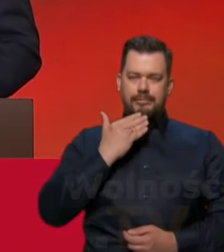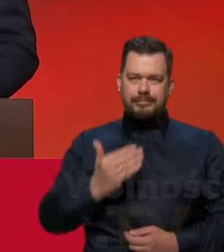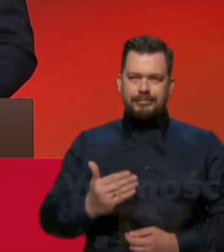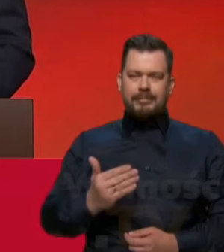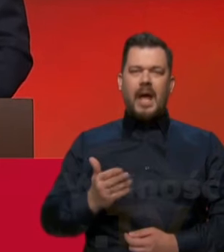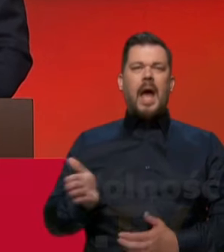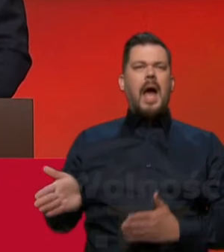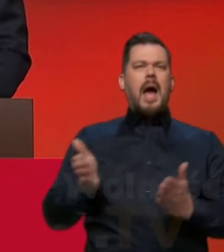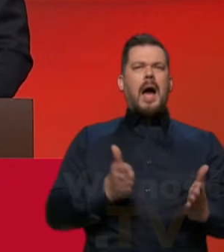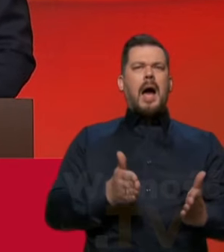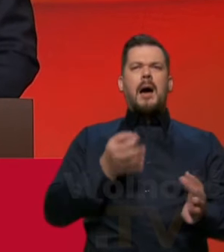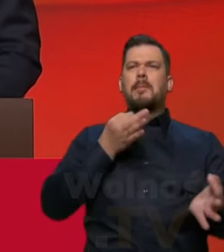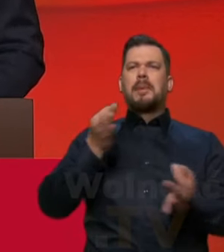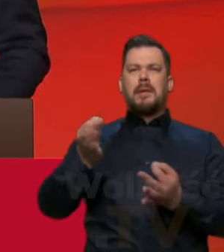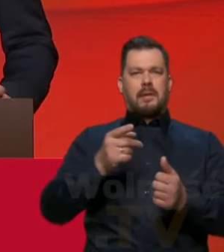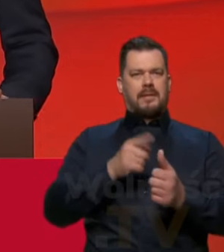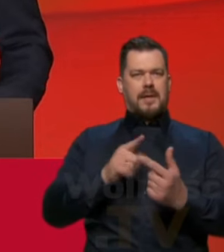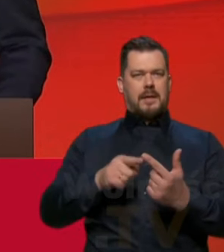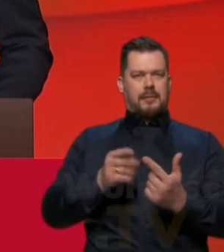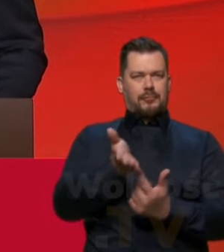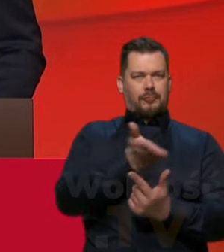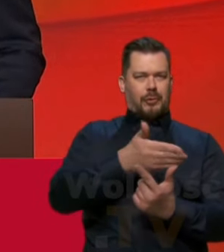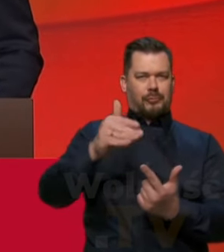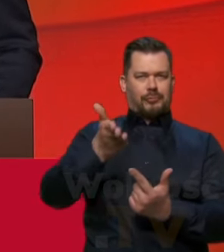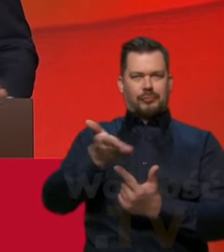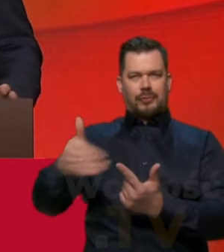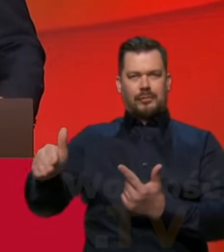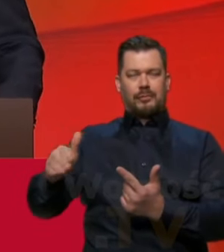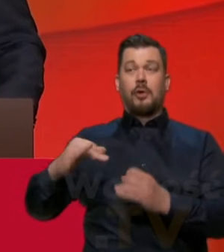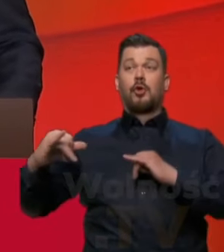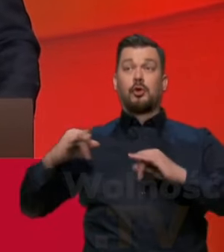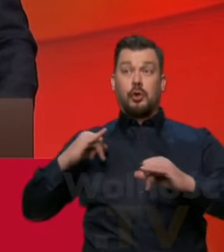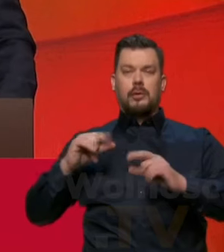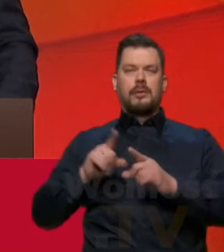że pytanie jest dwuczłonowe i dotyczy zarówno współpracy z rządem,